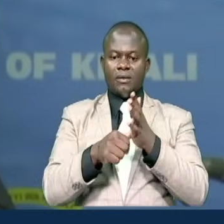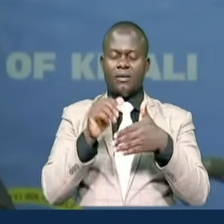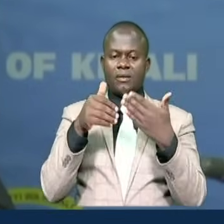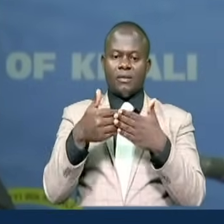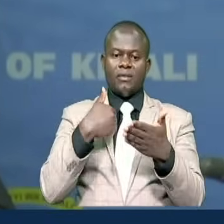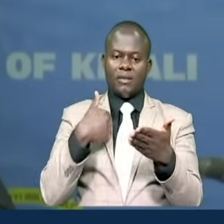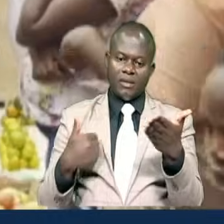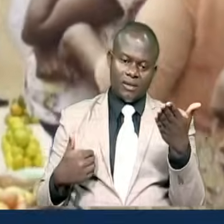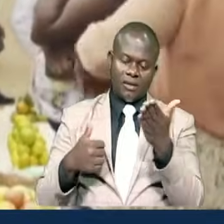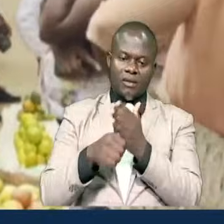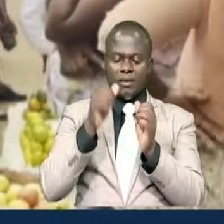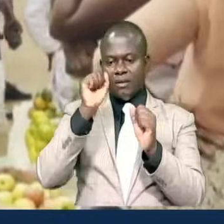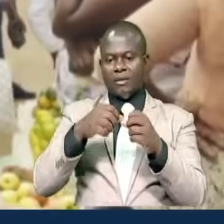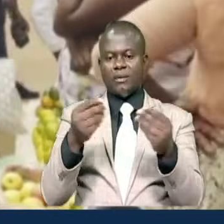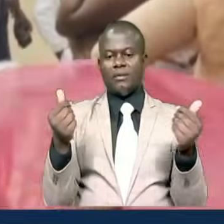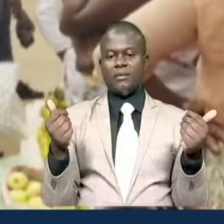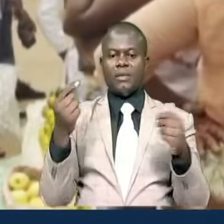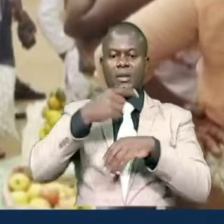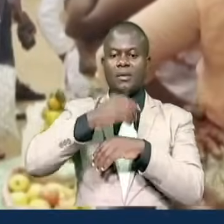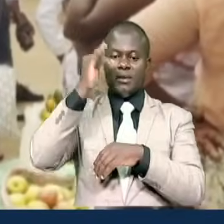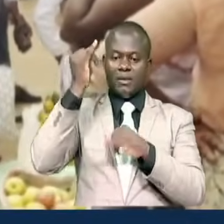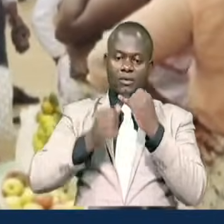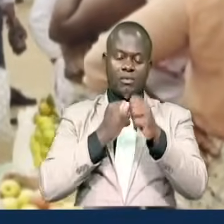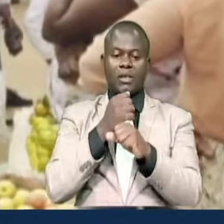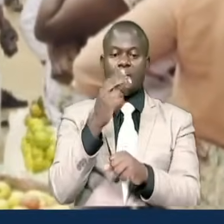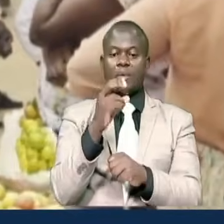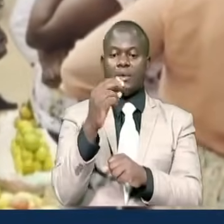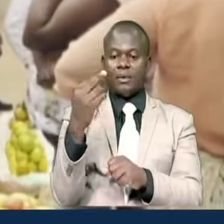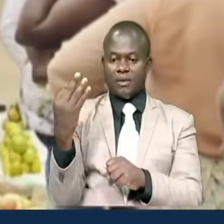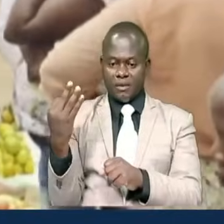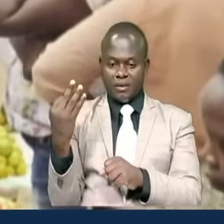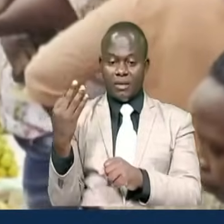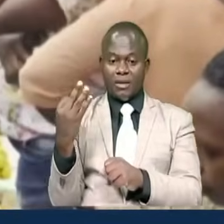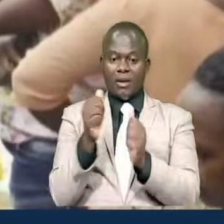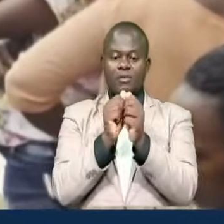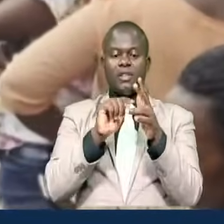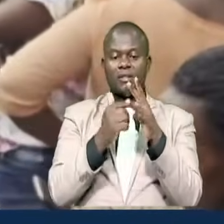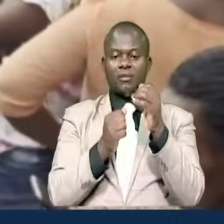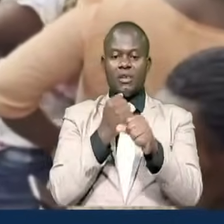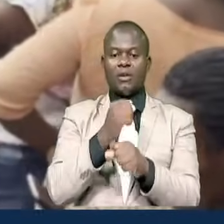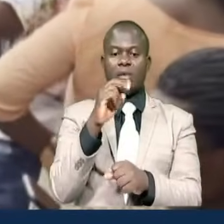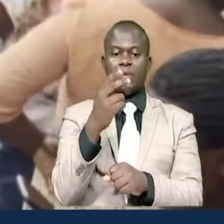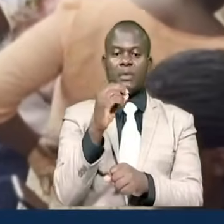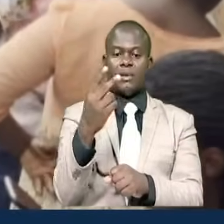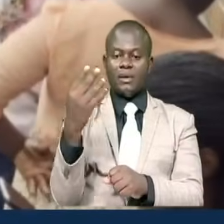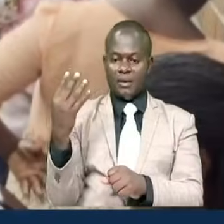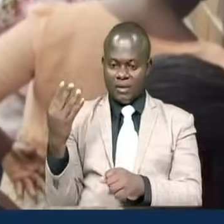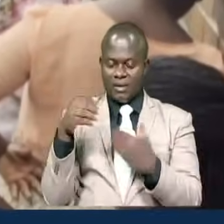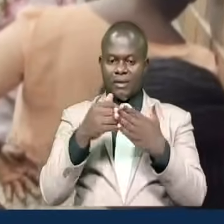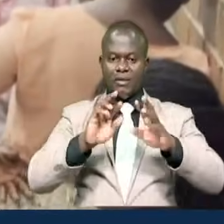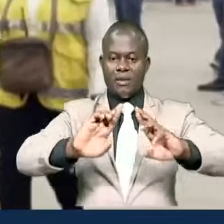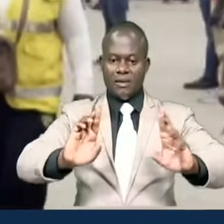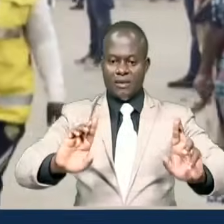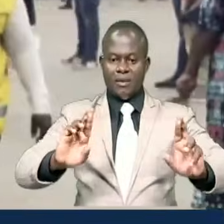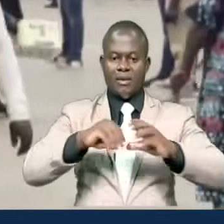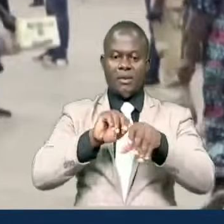ngo tubikemure iyi minsi mikuru isoza umwaka wa 2023 n'itangira wa 2024 iritegurwa mu